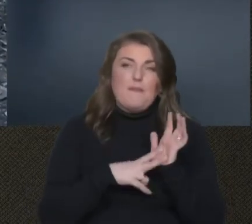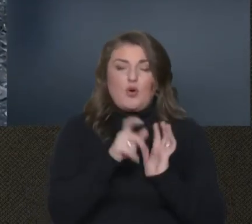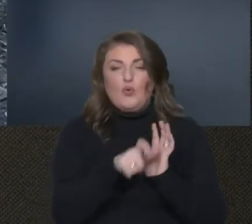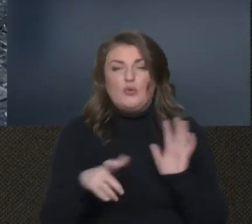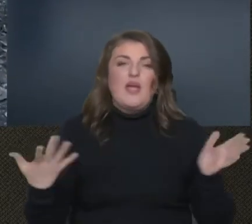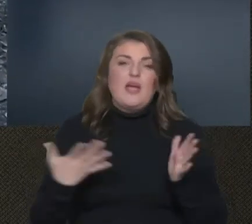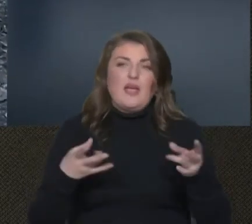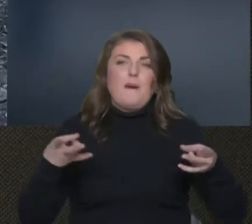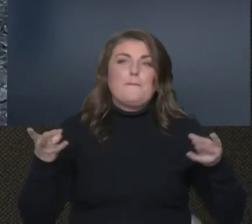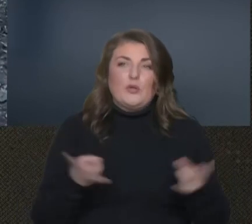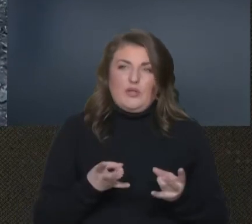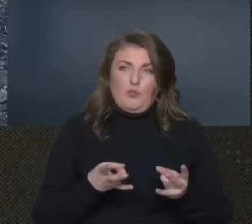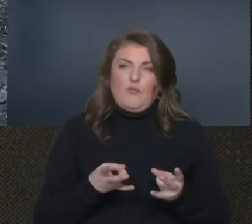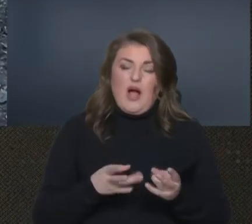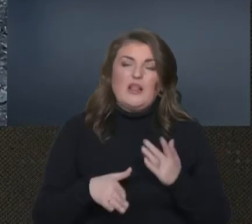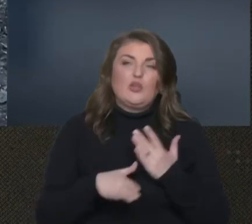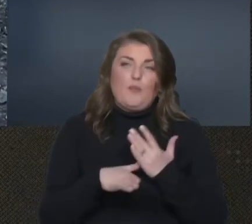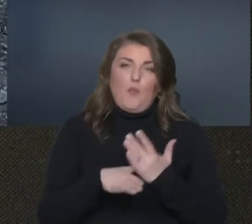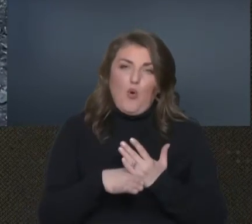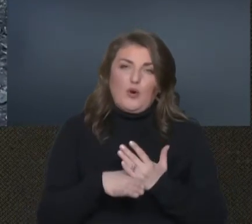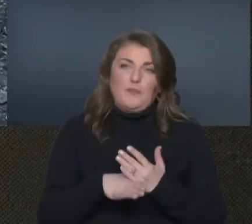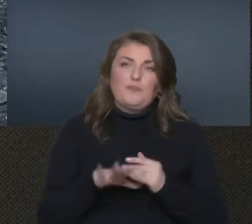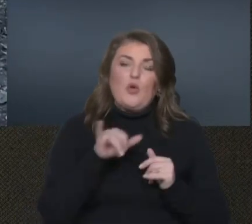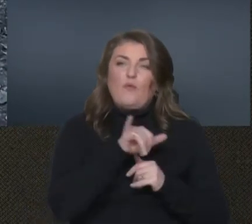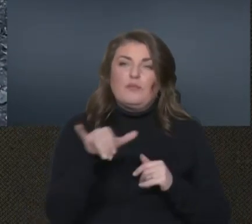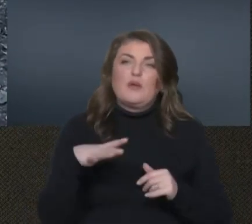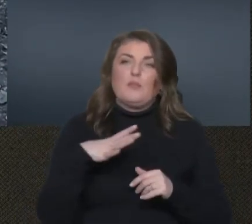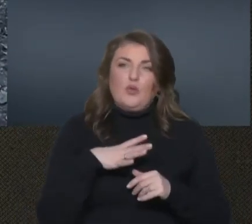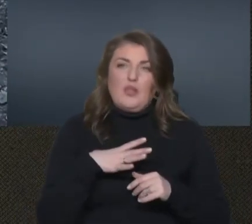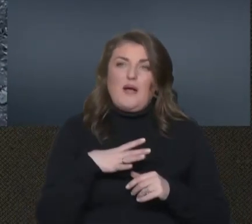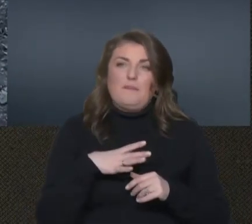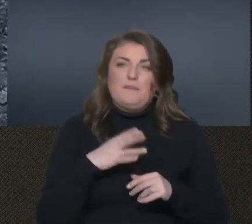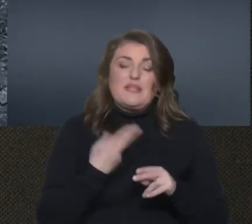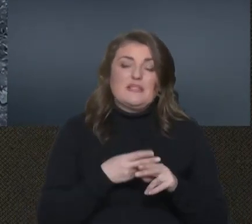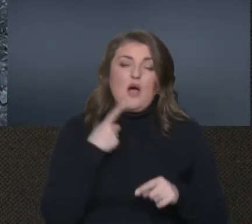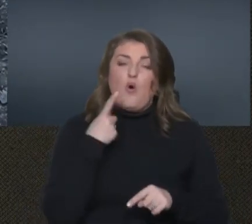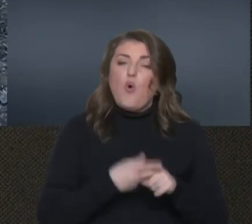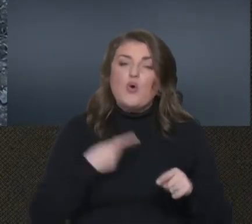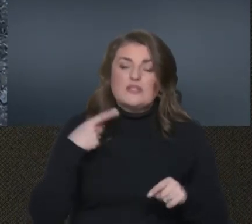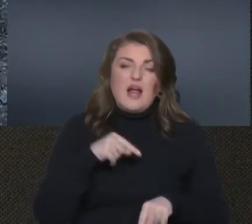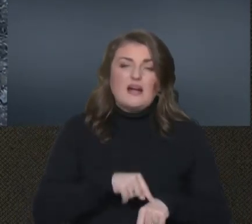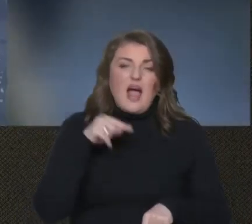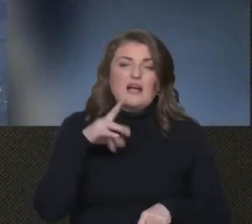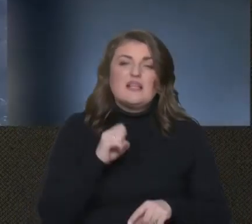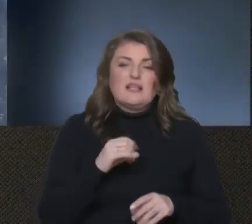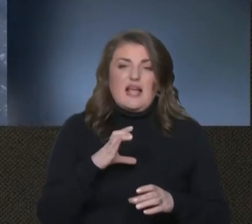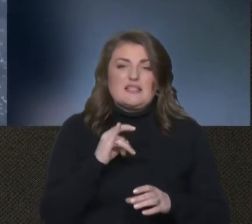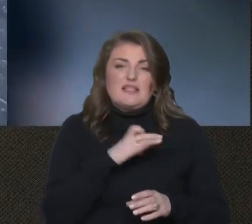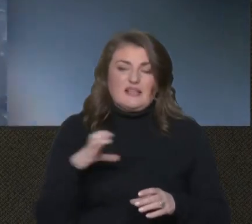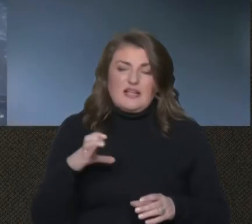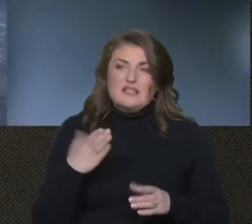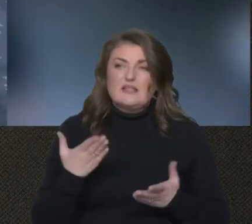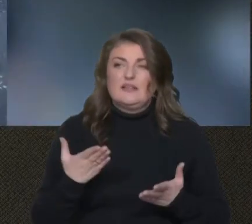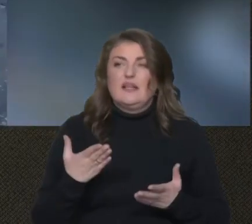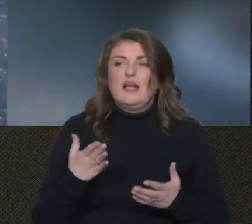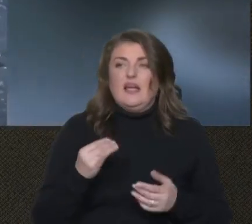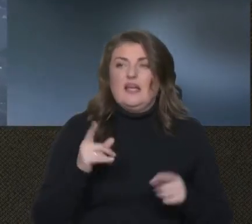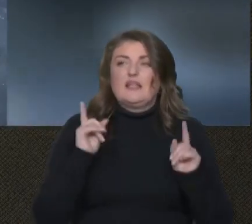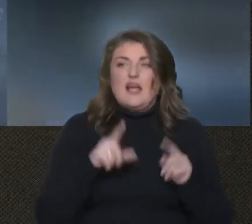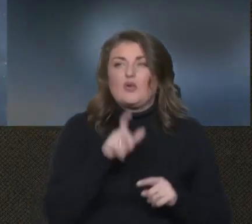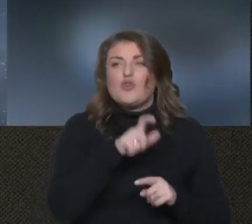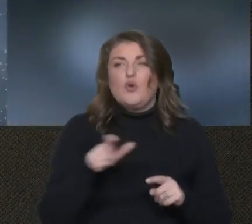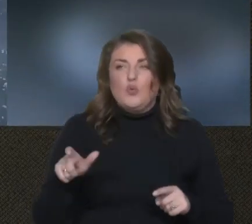людей, які потребували допомоги. В них була, зокрема, це гостра реакція на стрес, і